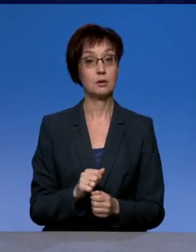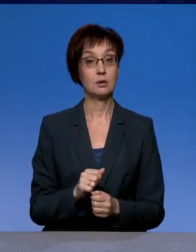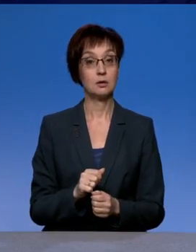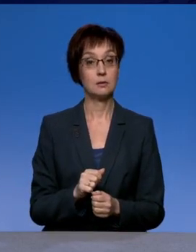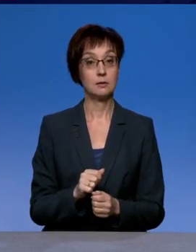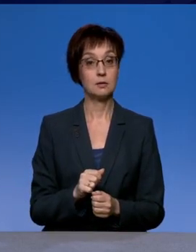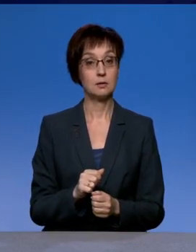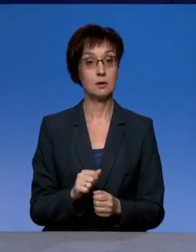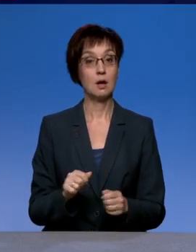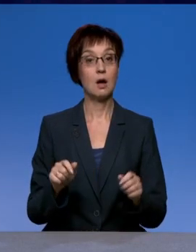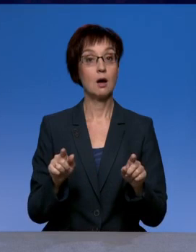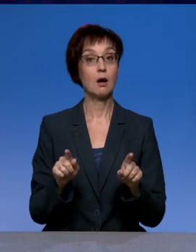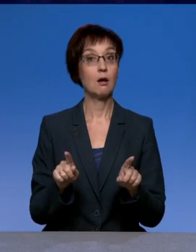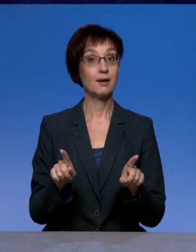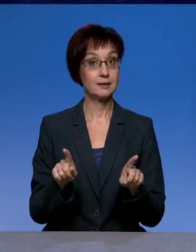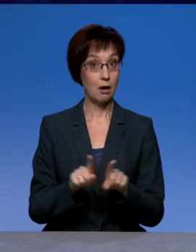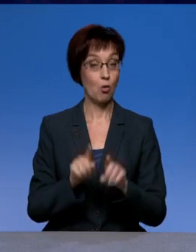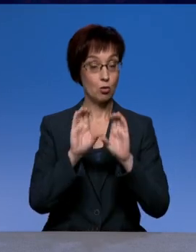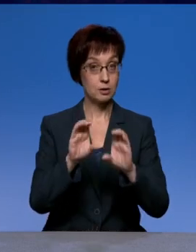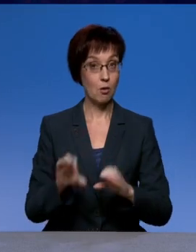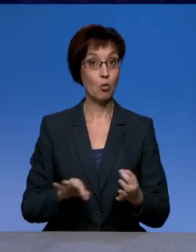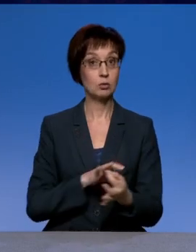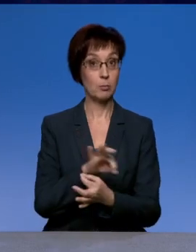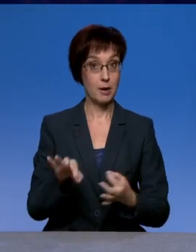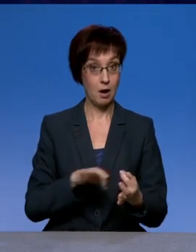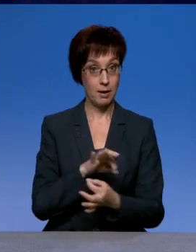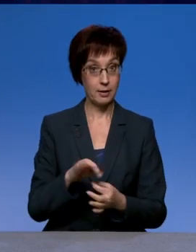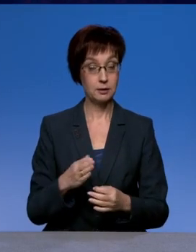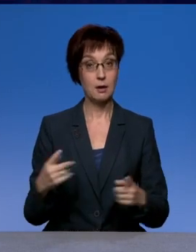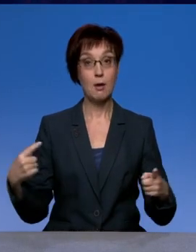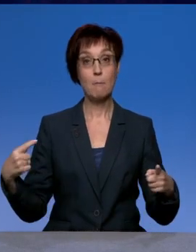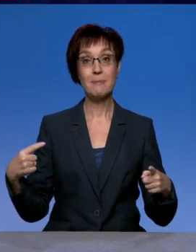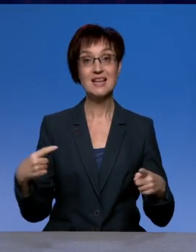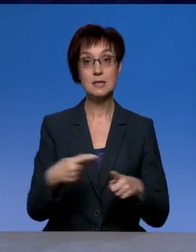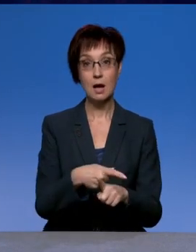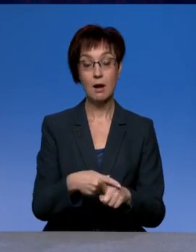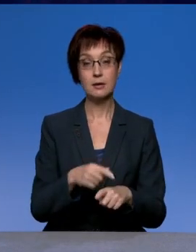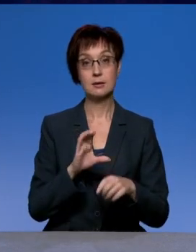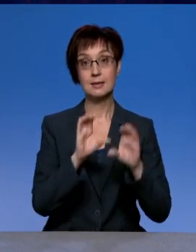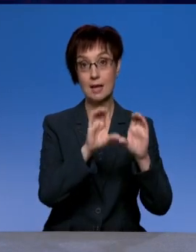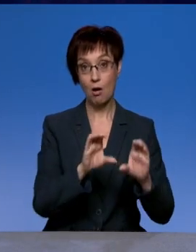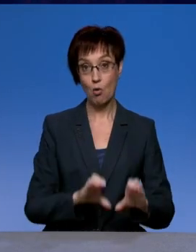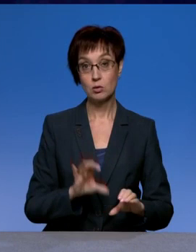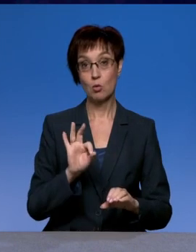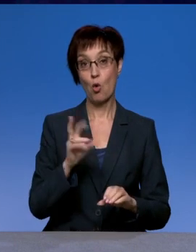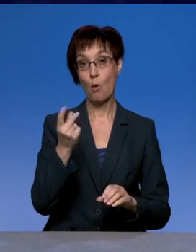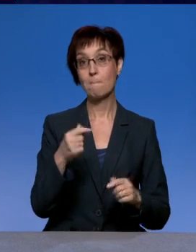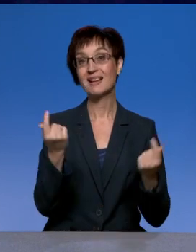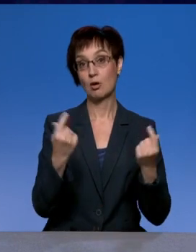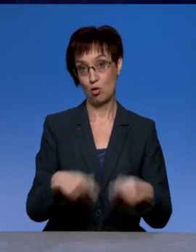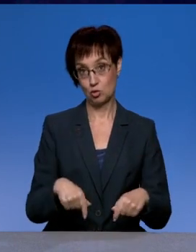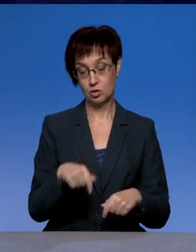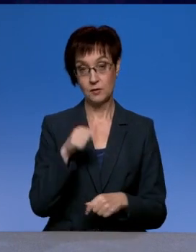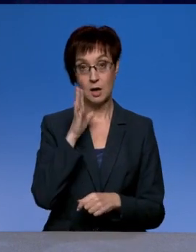Здесь такого рода законопроект, он начинает пересекаться у нас с законодательством о банкротстве, когда у нас конкурсный управляющий может